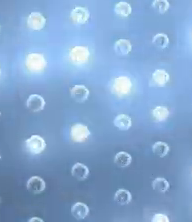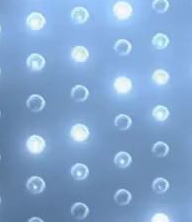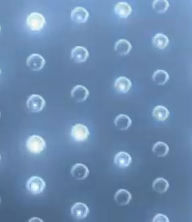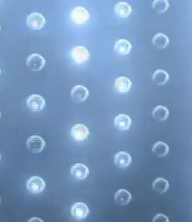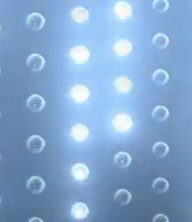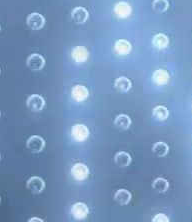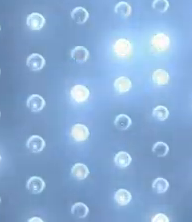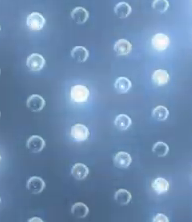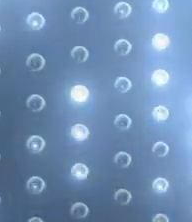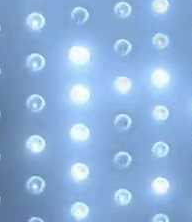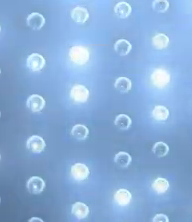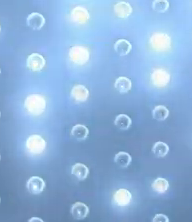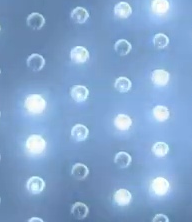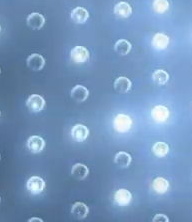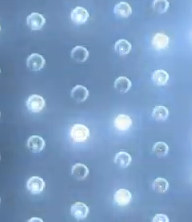שמול הערוץ.